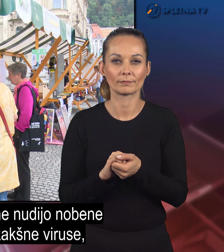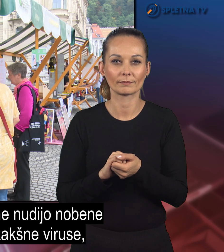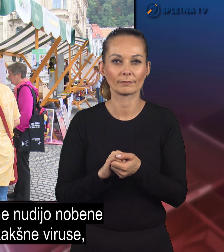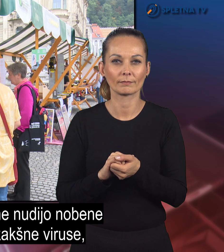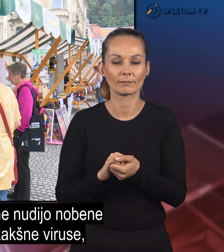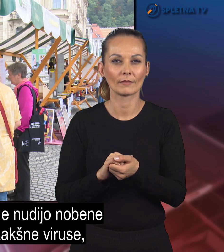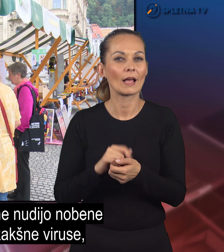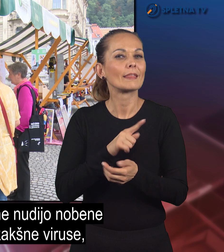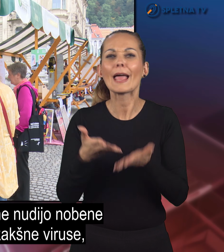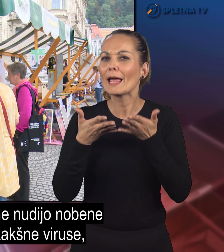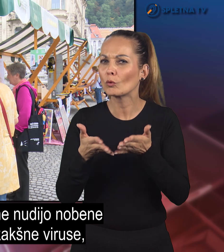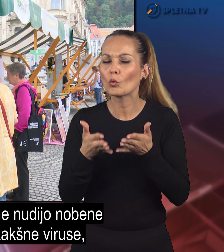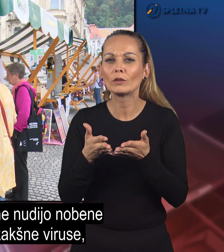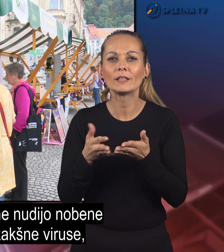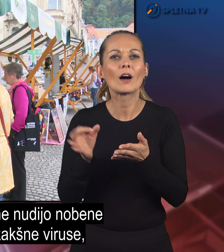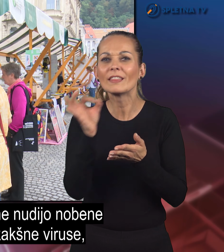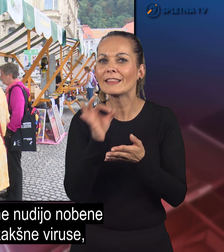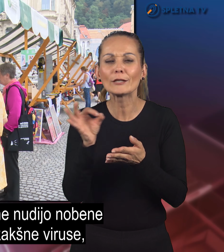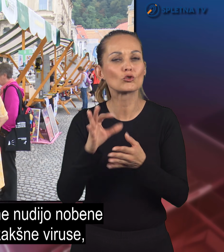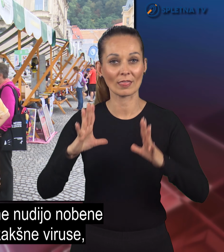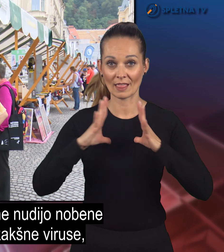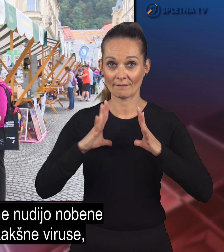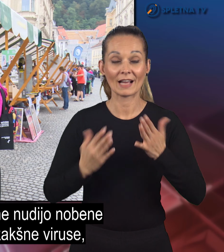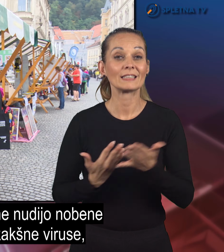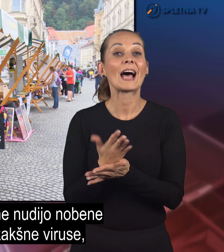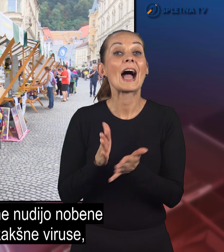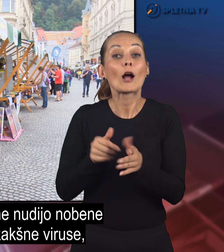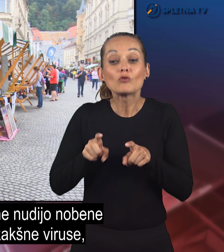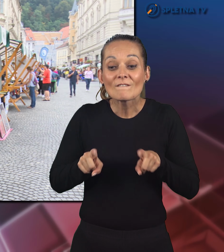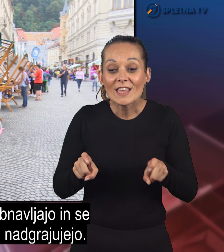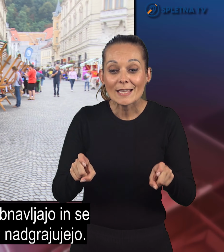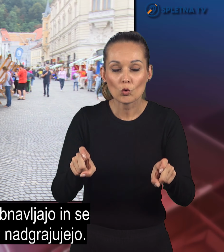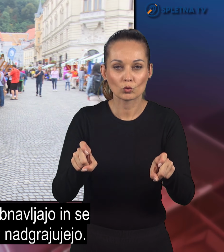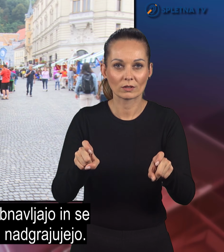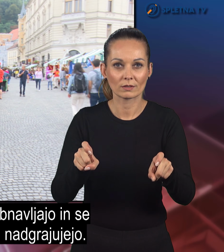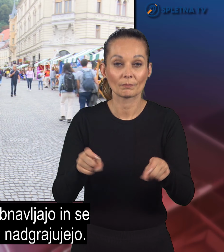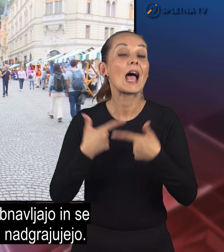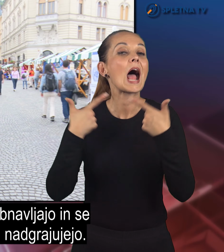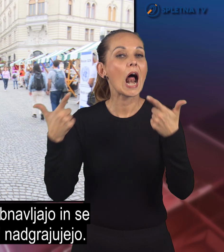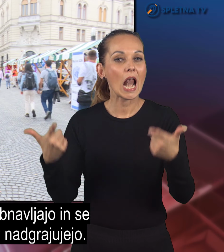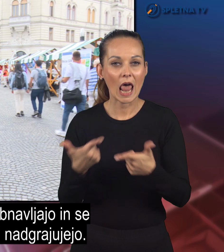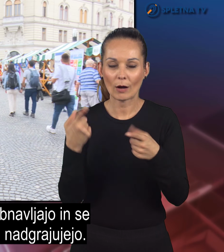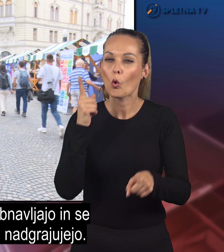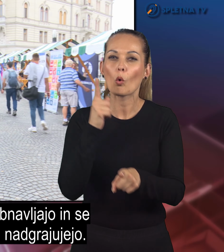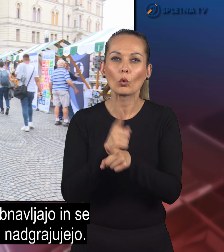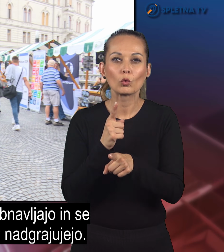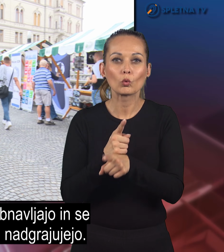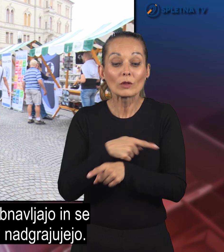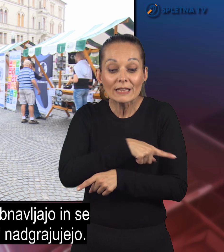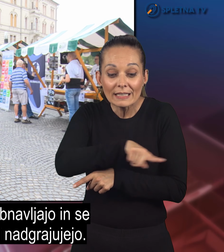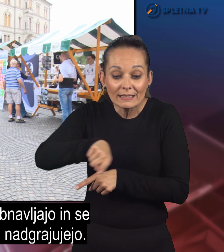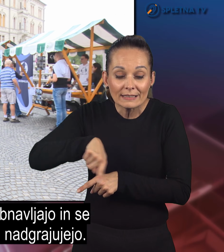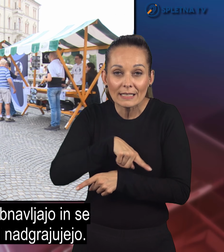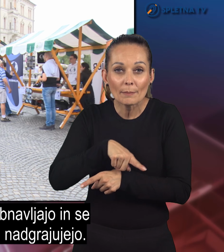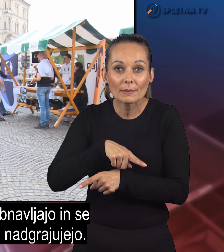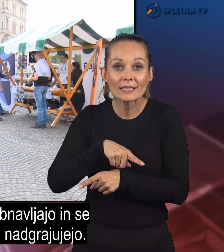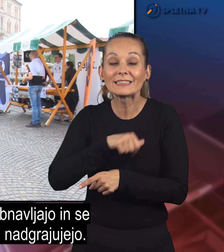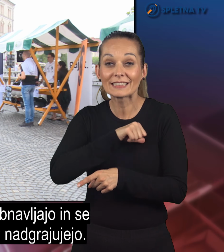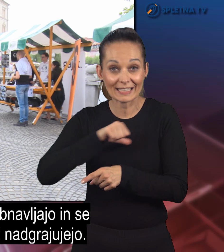ne nudijo nobene nevarnosti za kakšne viruse Lahko jih tudi se